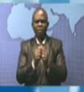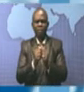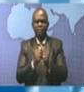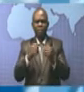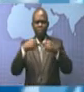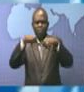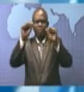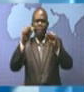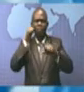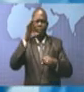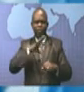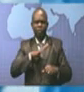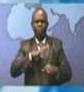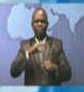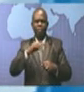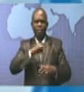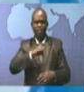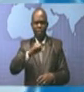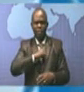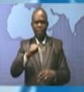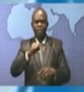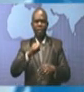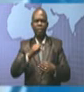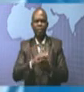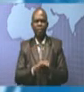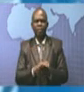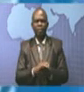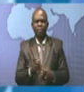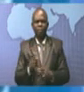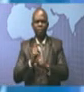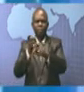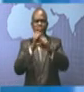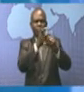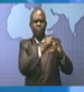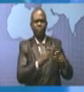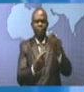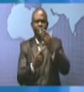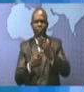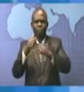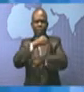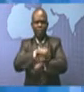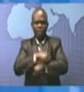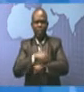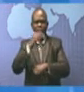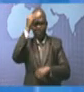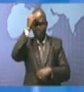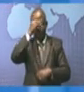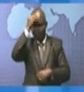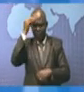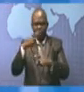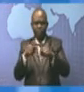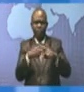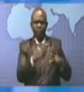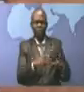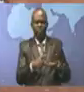octroyé vendredi une aide constituée de vivres et de matériel scolaire aux différents orphelinats et à la prison de Ngozi. Fabien